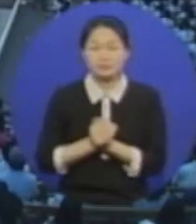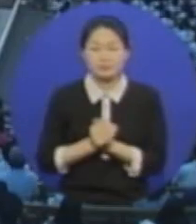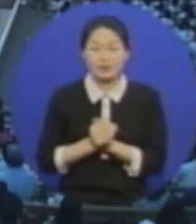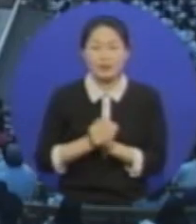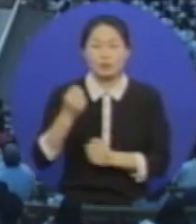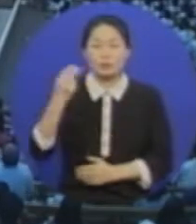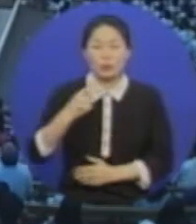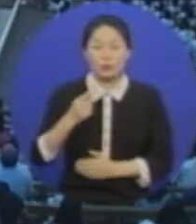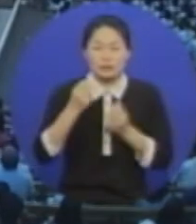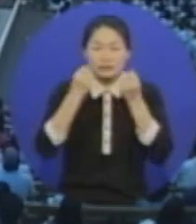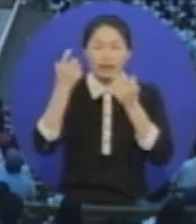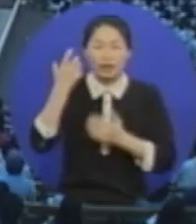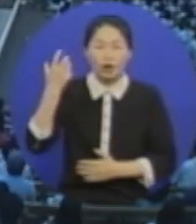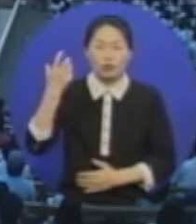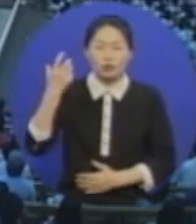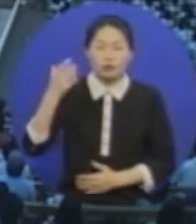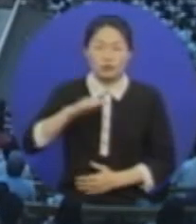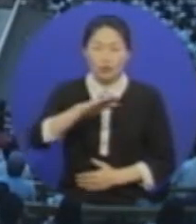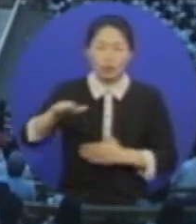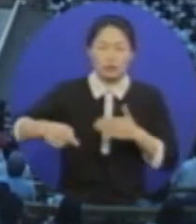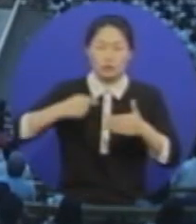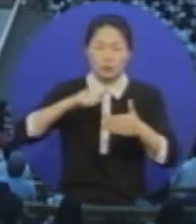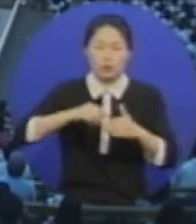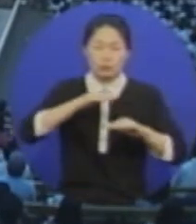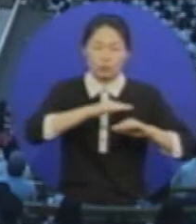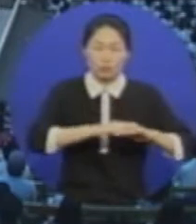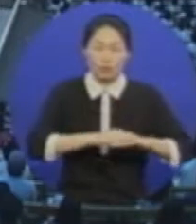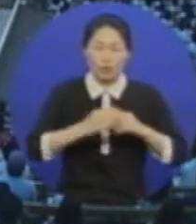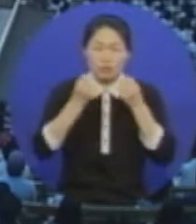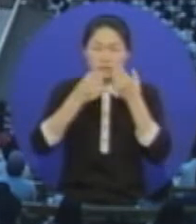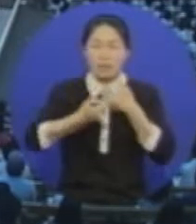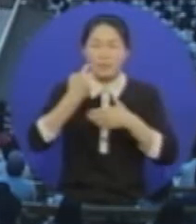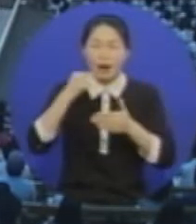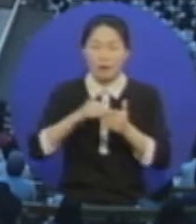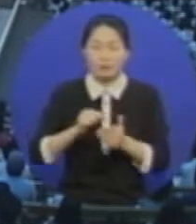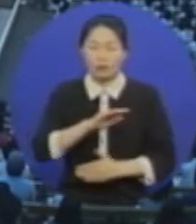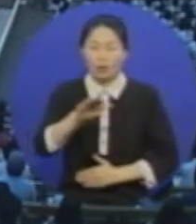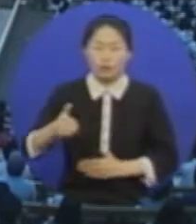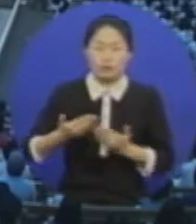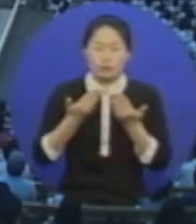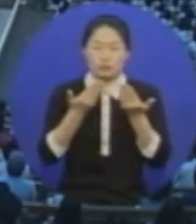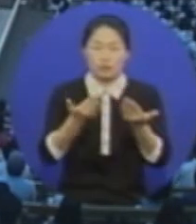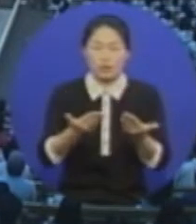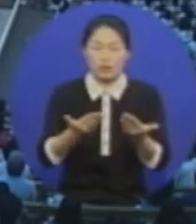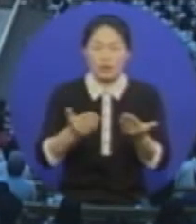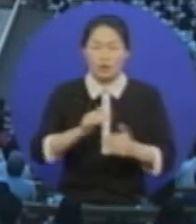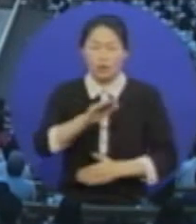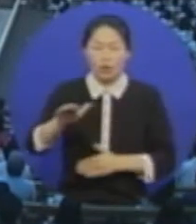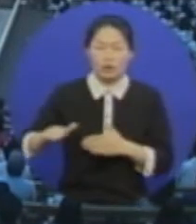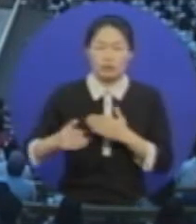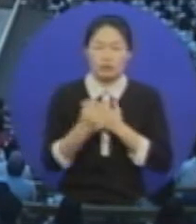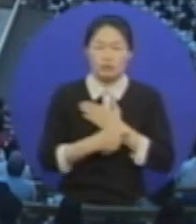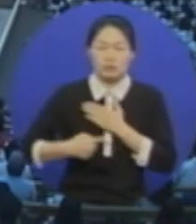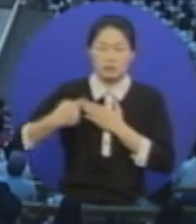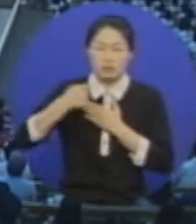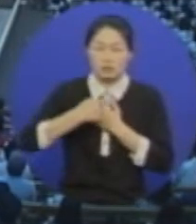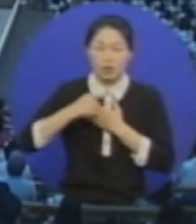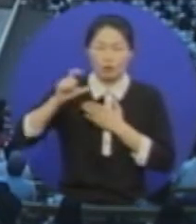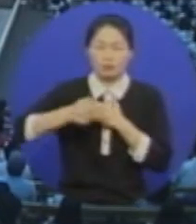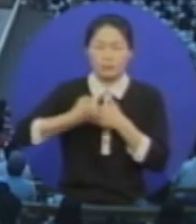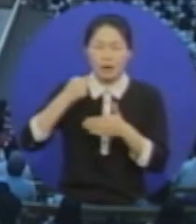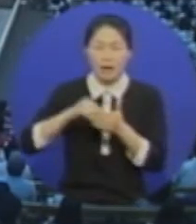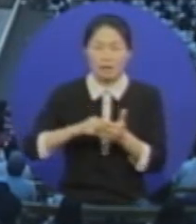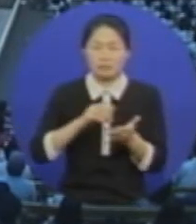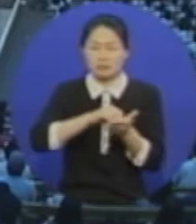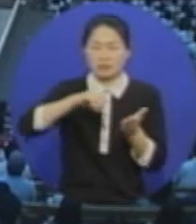또 새 영을 너희 속에 두고 새 마음을 너희에게 주되 너희 육신에서 굳은 마음을